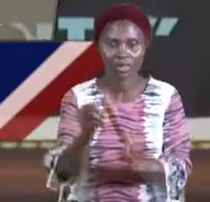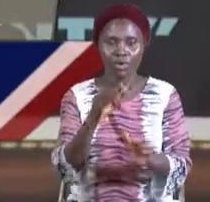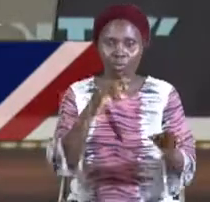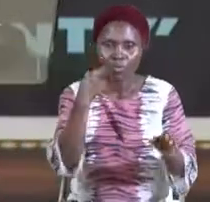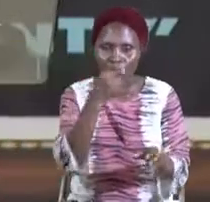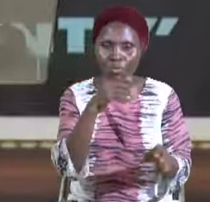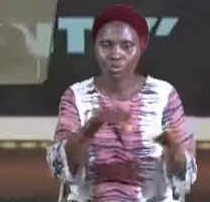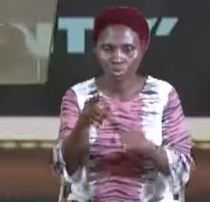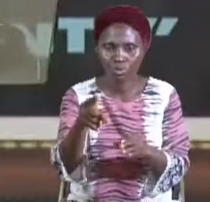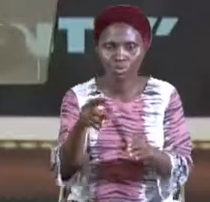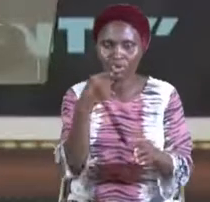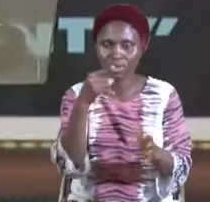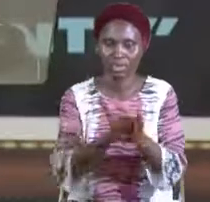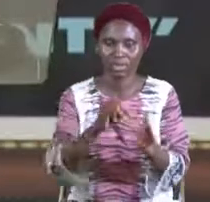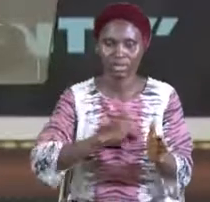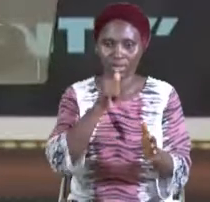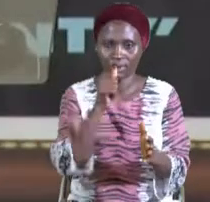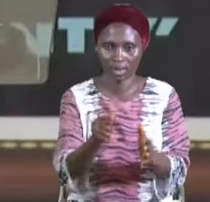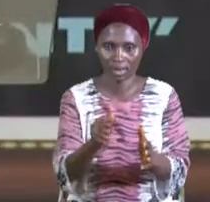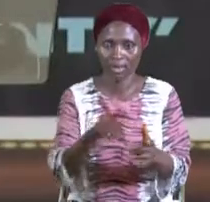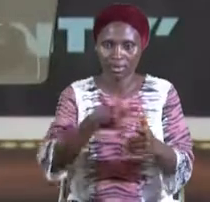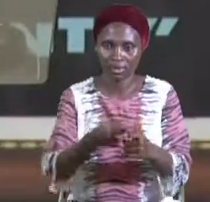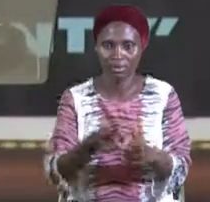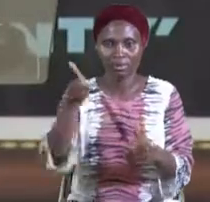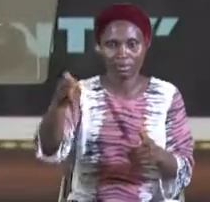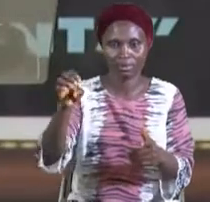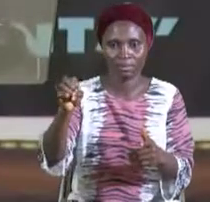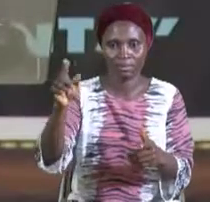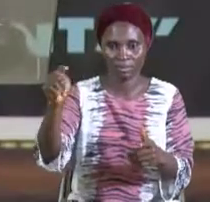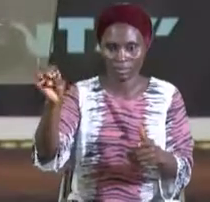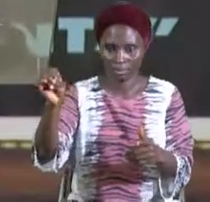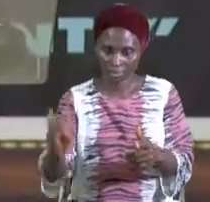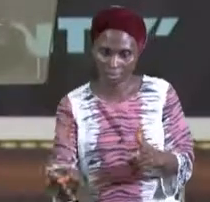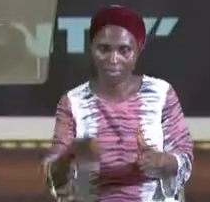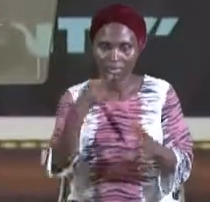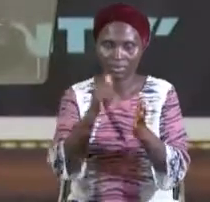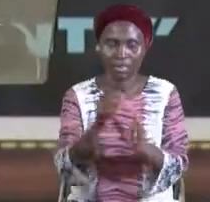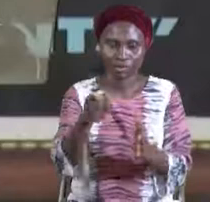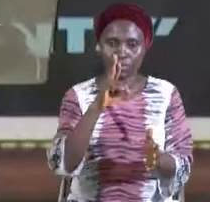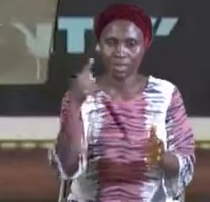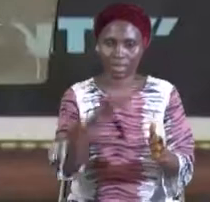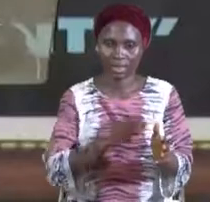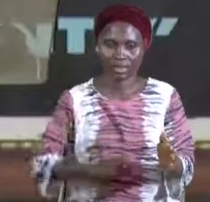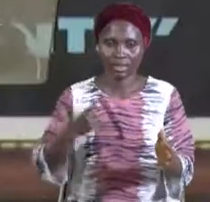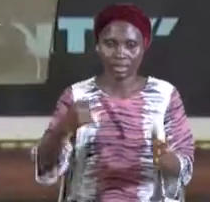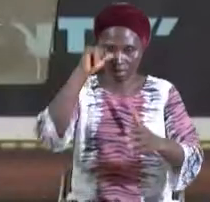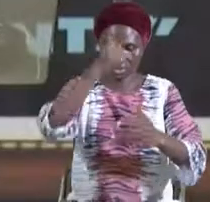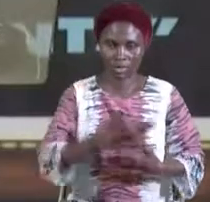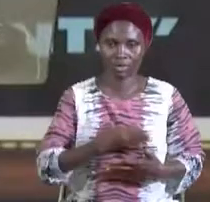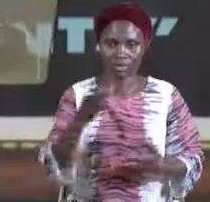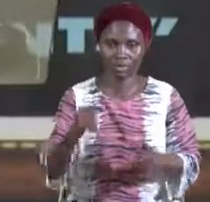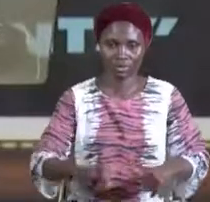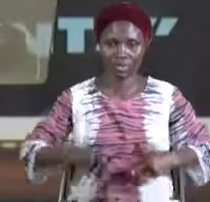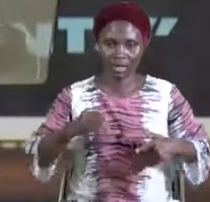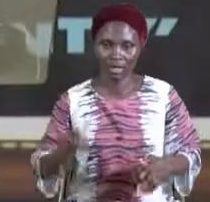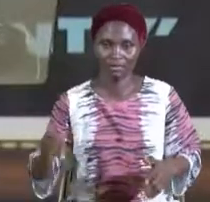suis? Pierre parlant pour les autres, tu es le Christ, le Fils du Dieu vivant. C'était la